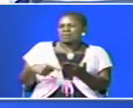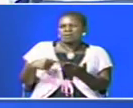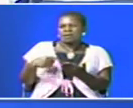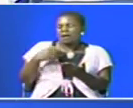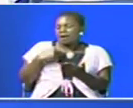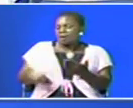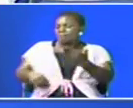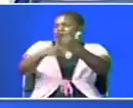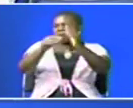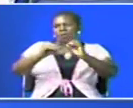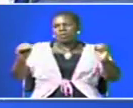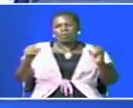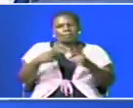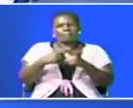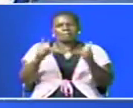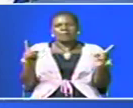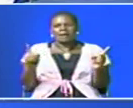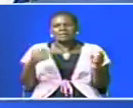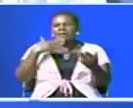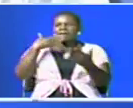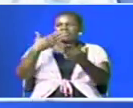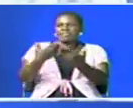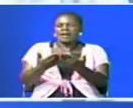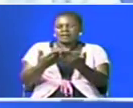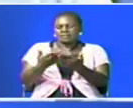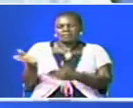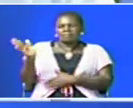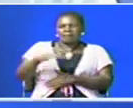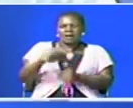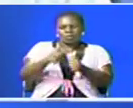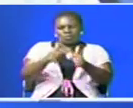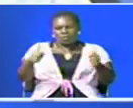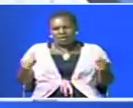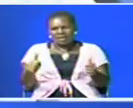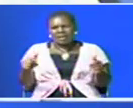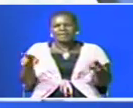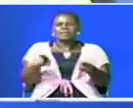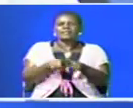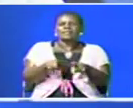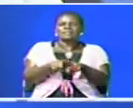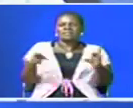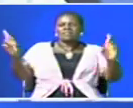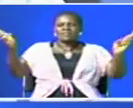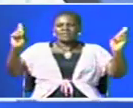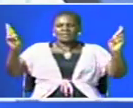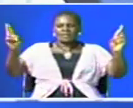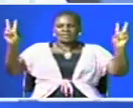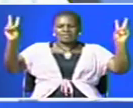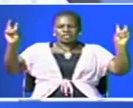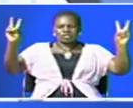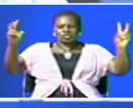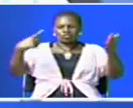la kusema isipokuwa ni kushukuru kama tumerudi salama. Naam. Na tuko tayari kwa mdahalo.